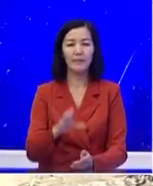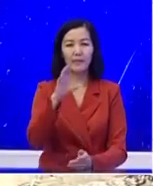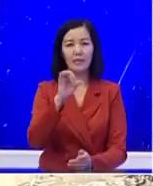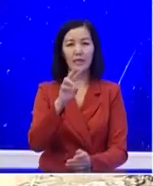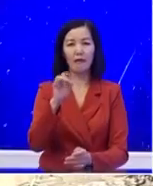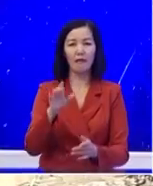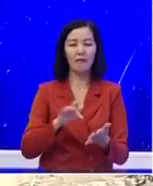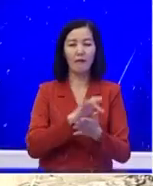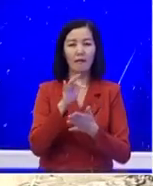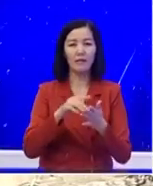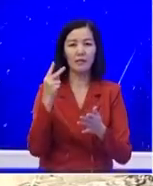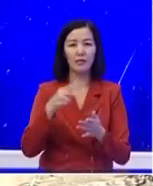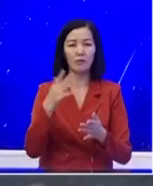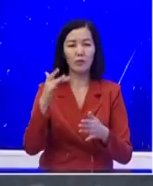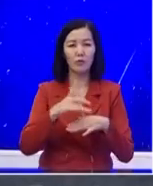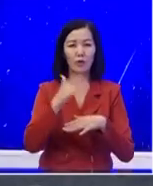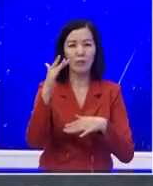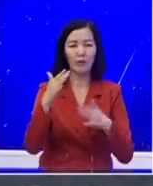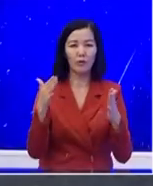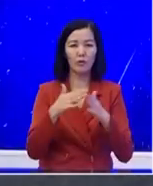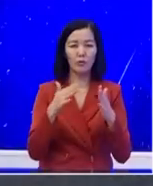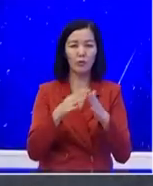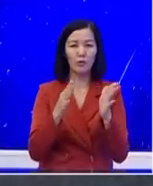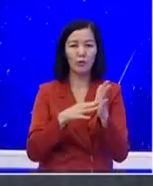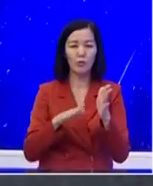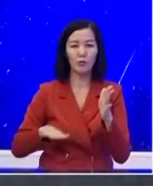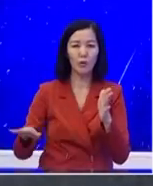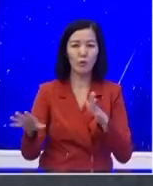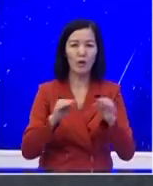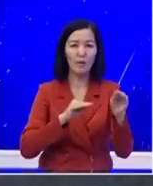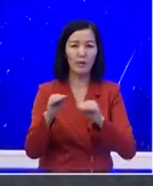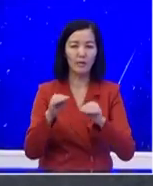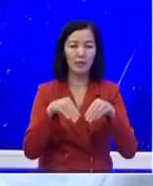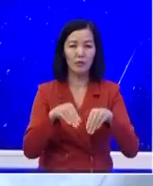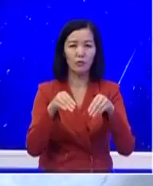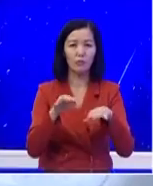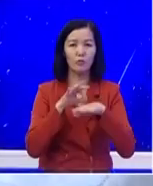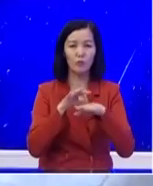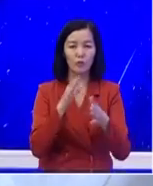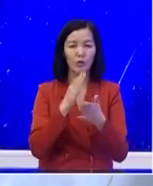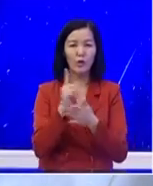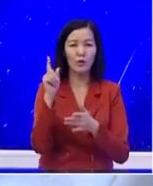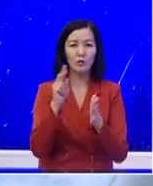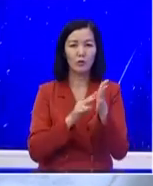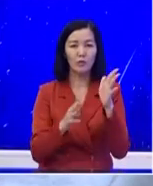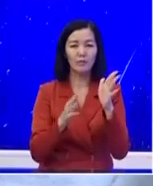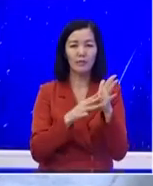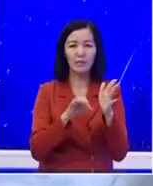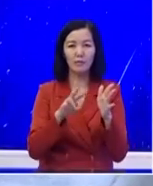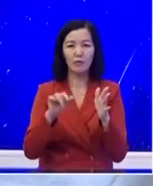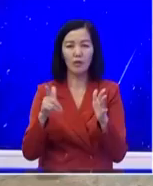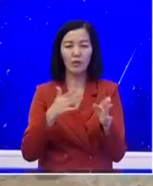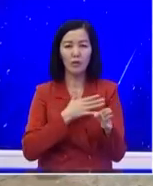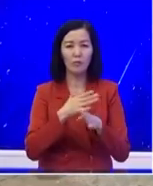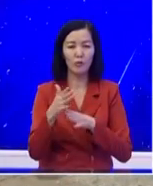қаласында 24 көпқабатты тұрғын үй бар. Биыл соның 9-ның ауласын абаттандыру жұмыстары жүріп жатыр. 178 миллион теңге